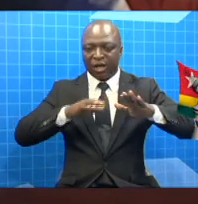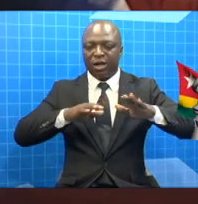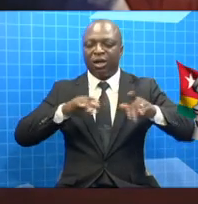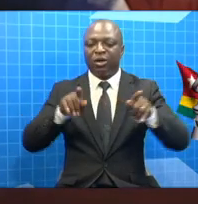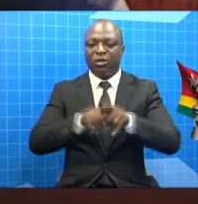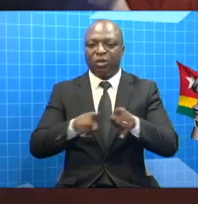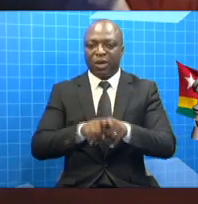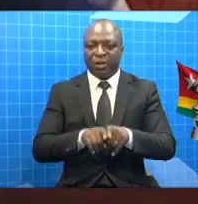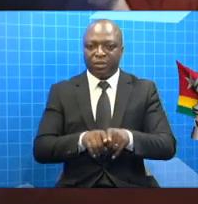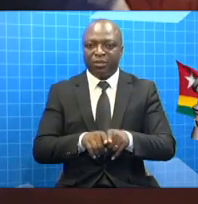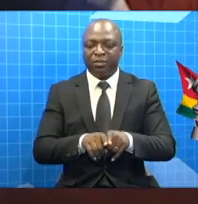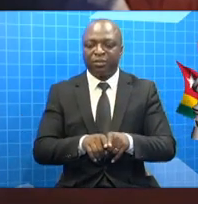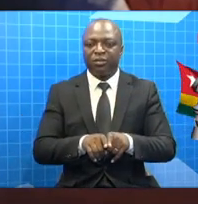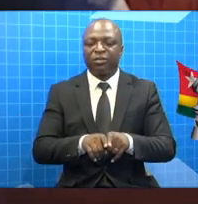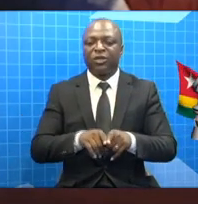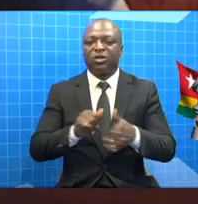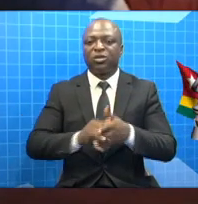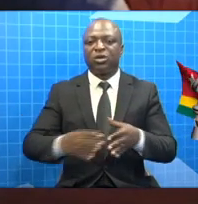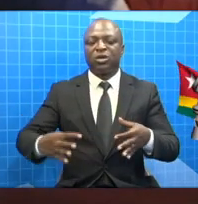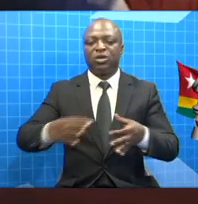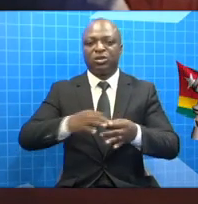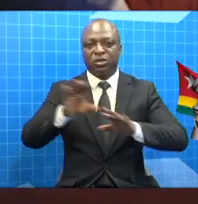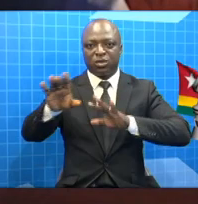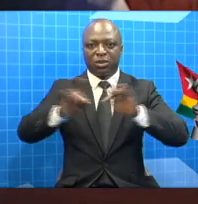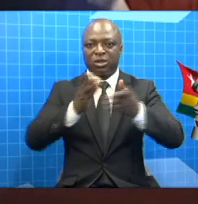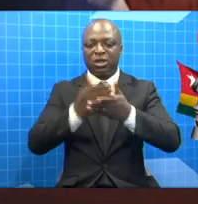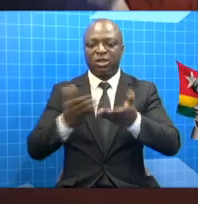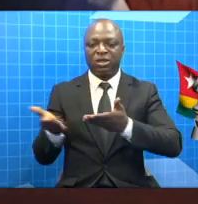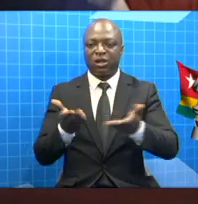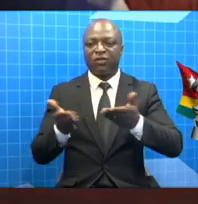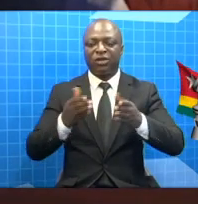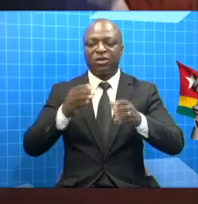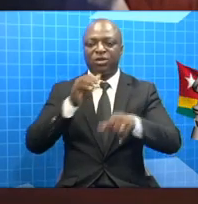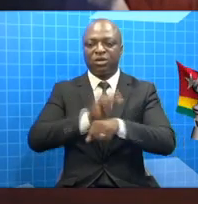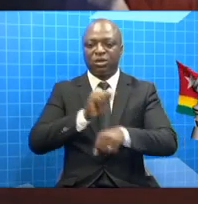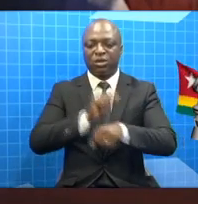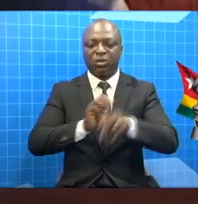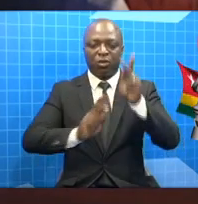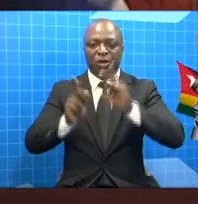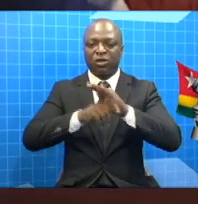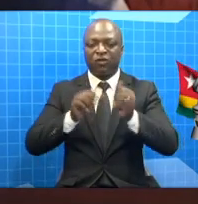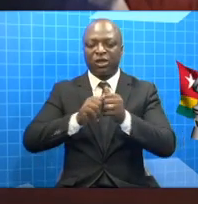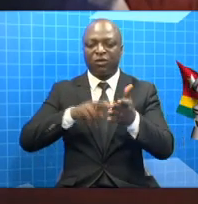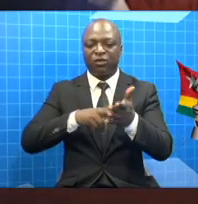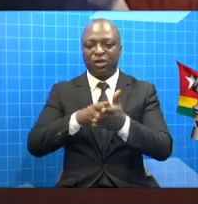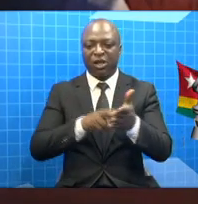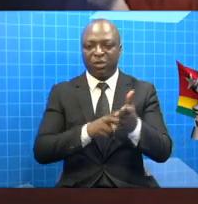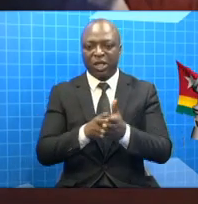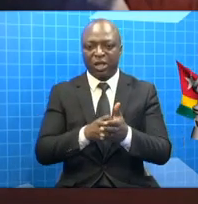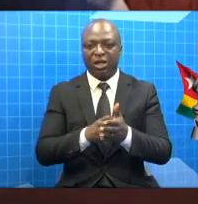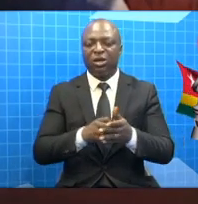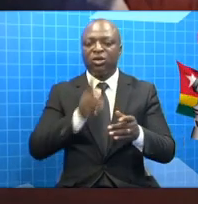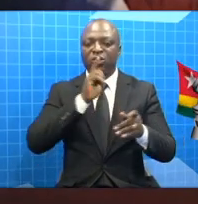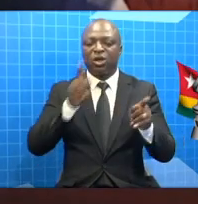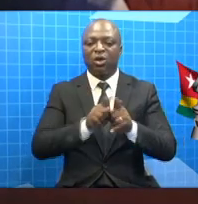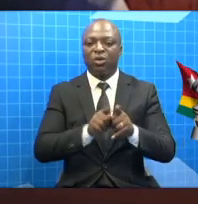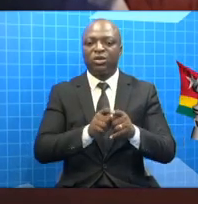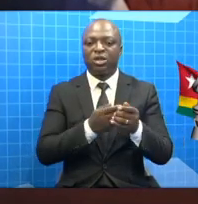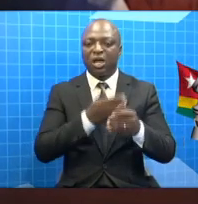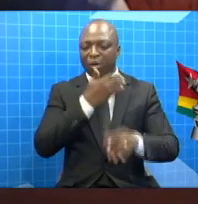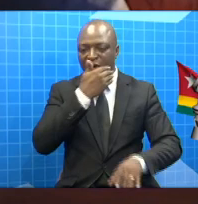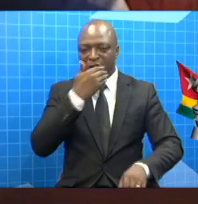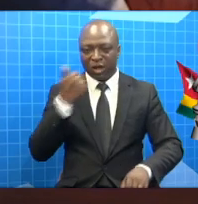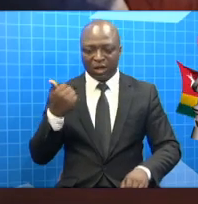même, le ciblage des services dédiés aux populations en situation de vulnérabilité sera constamment